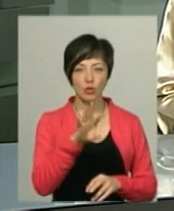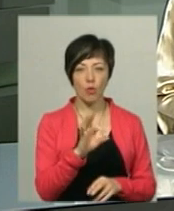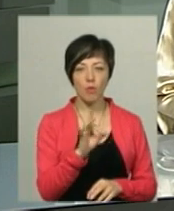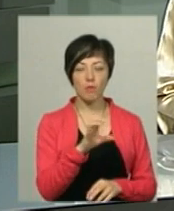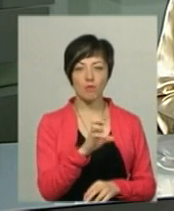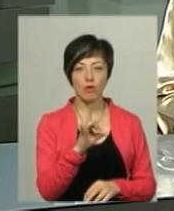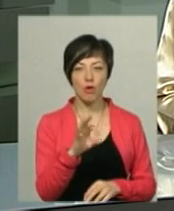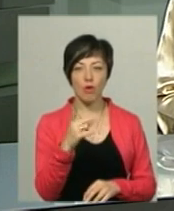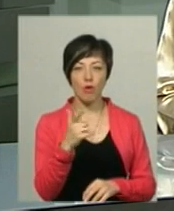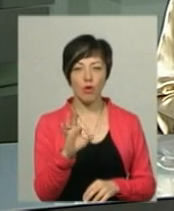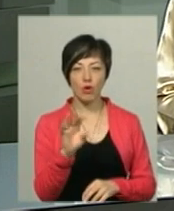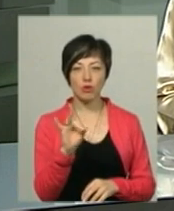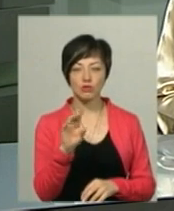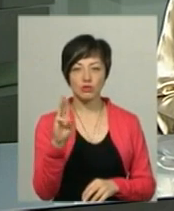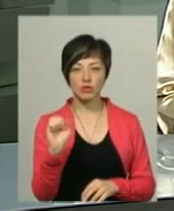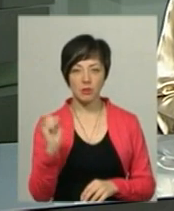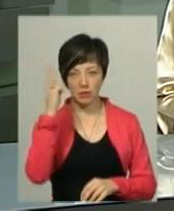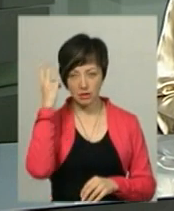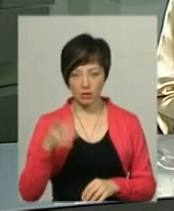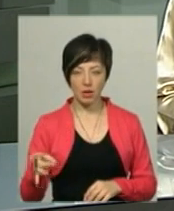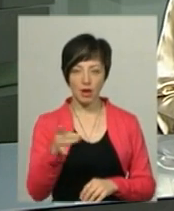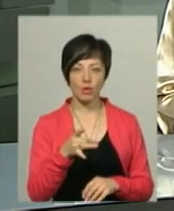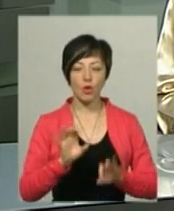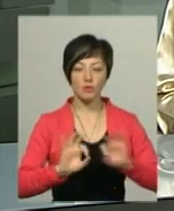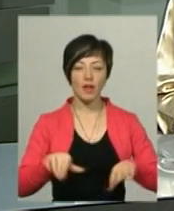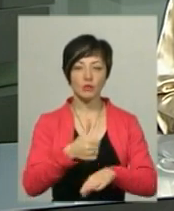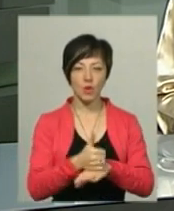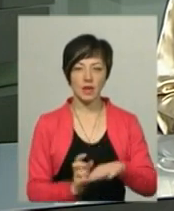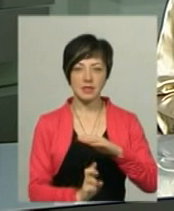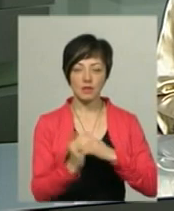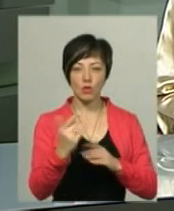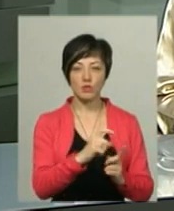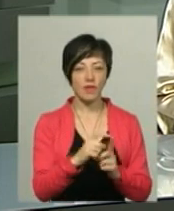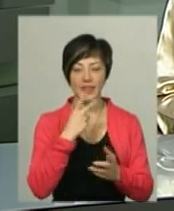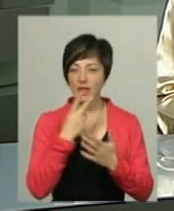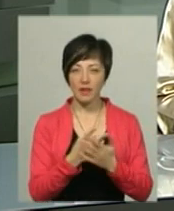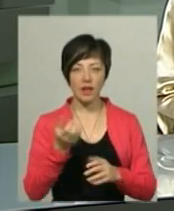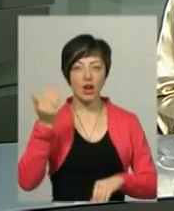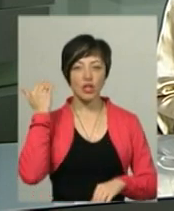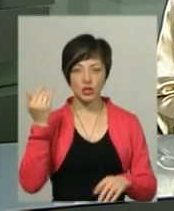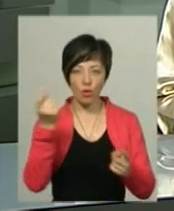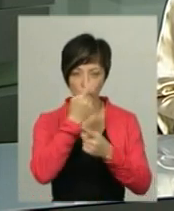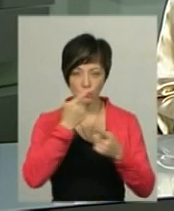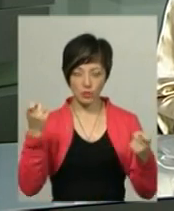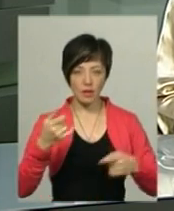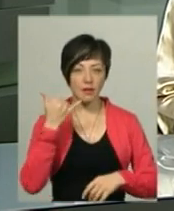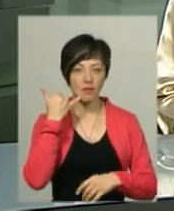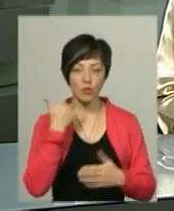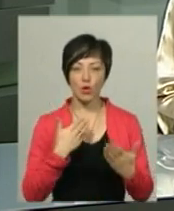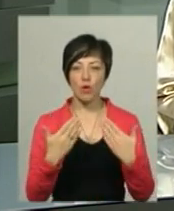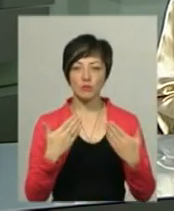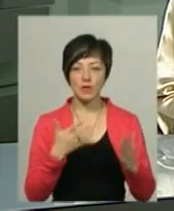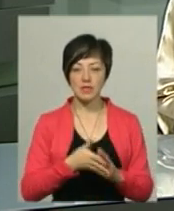районі. Про це розповідає настоятель церкви Олександр Буланов. За його словами, незважаючи на раніше озвучені у телефонній